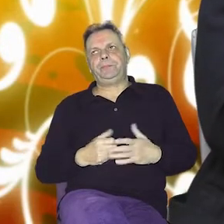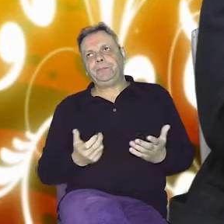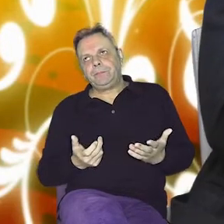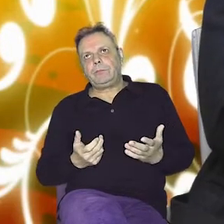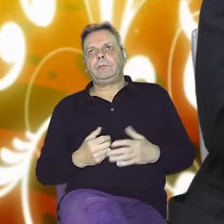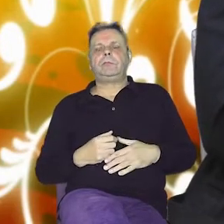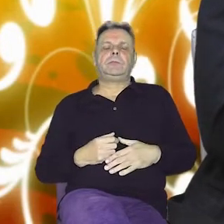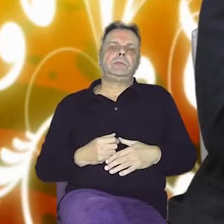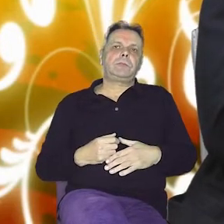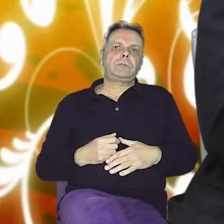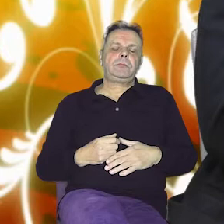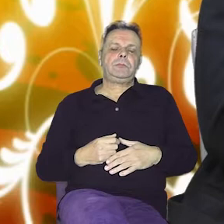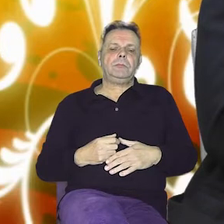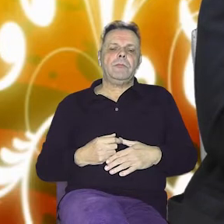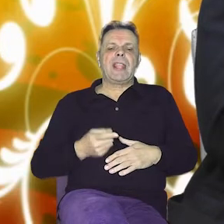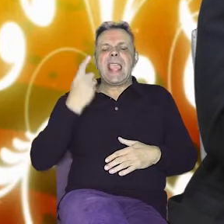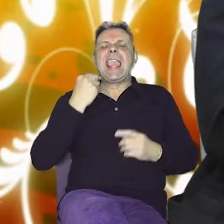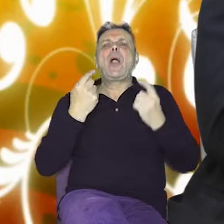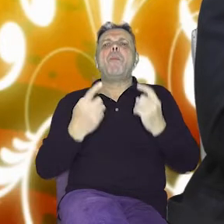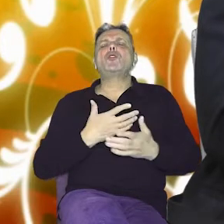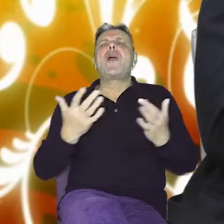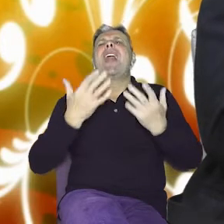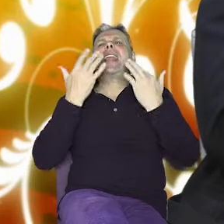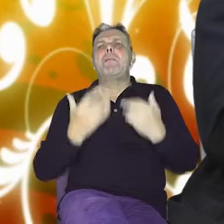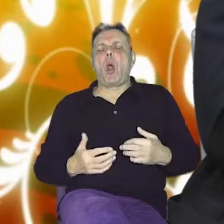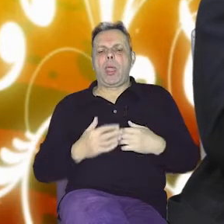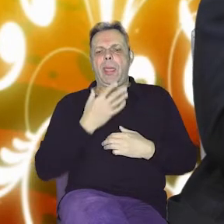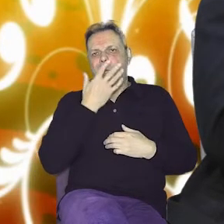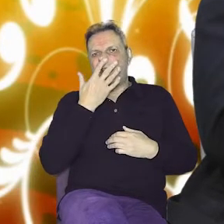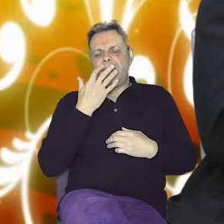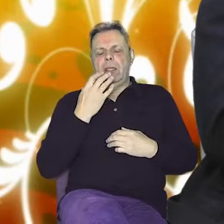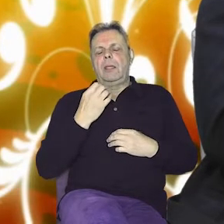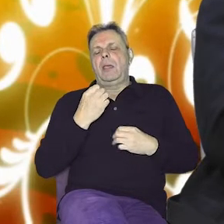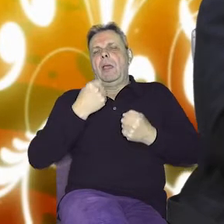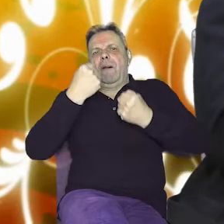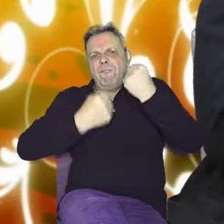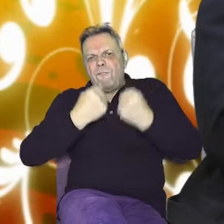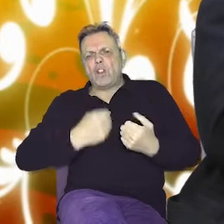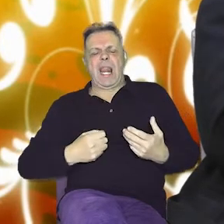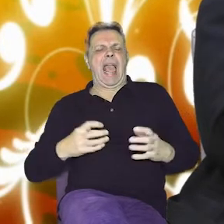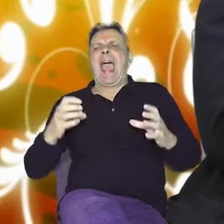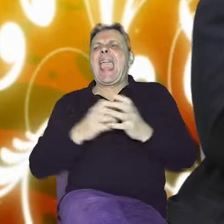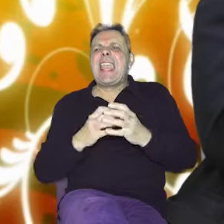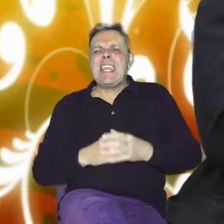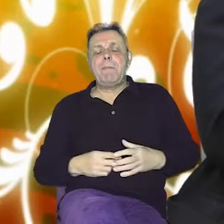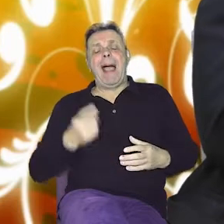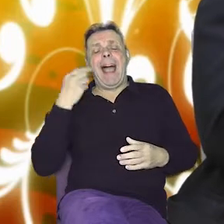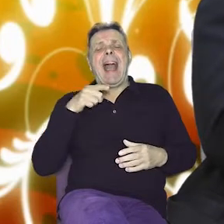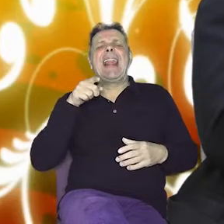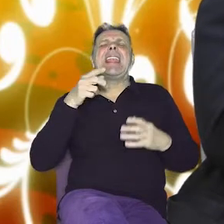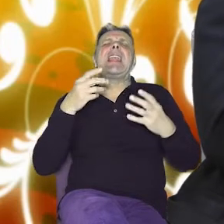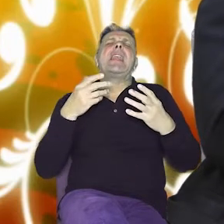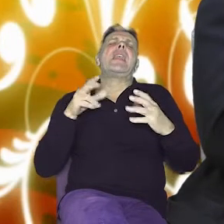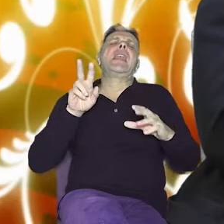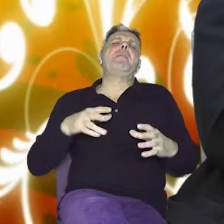Naime, izuzetno, iako postoji veliki broj vozila, veliki broj ekipa koje jesu, ali ima